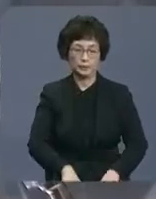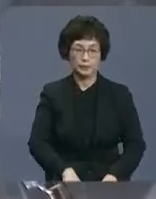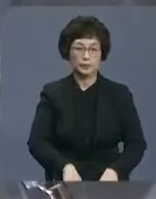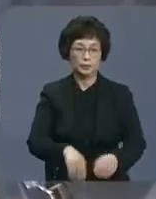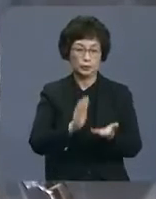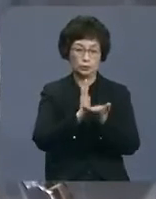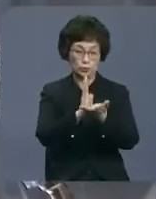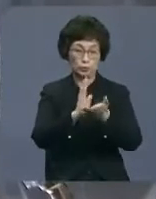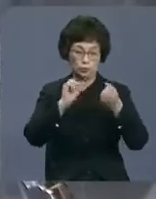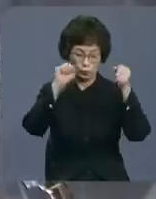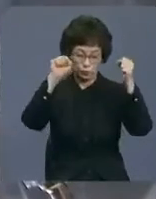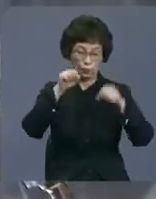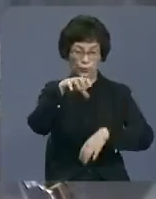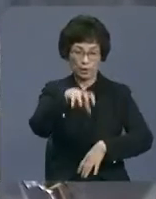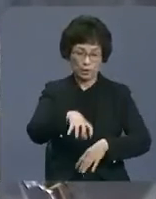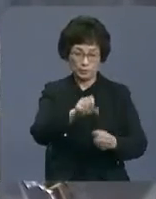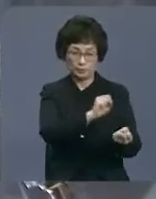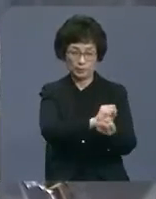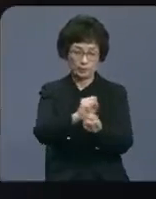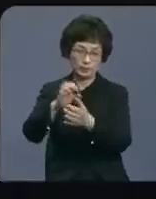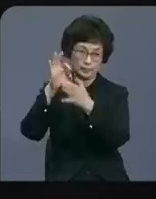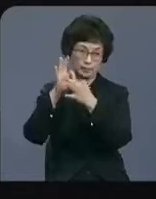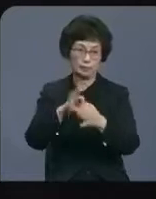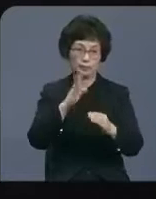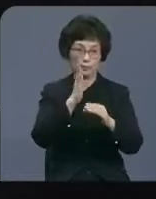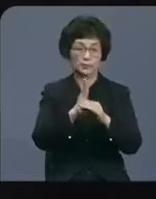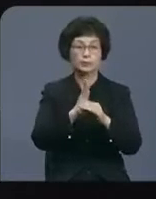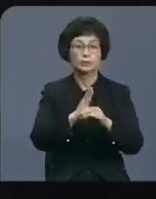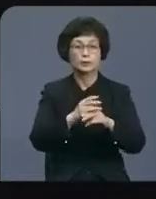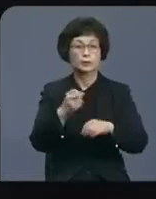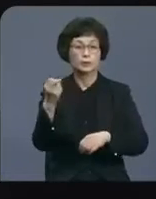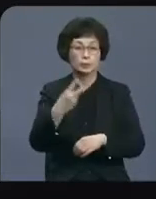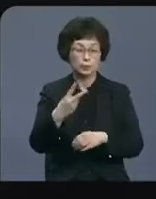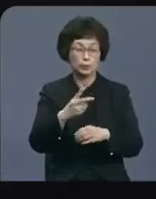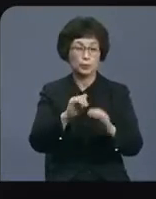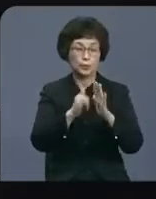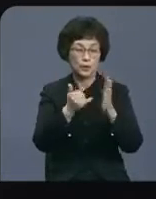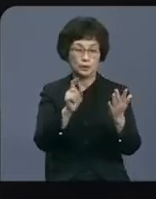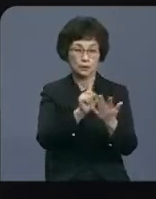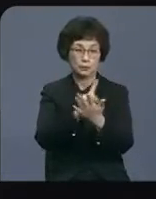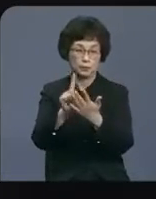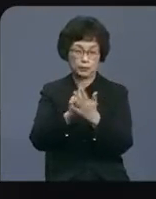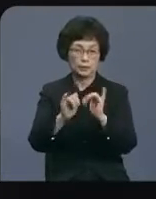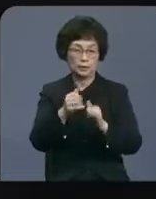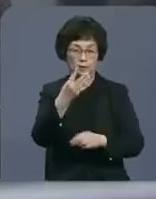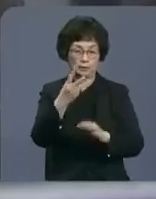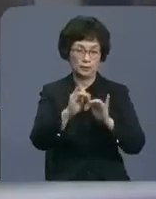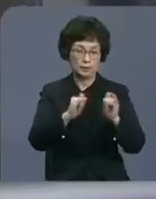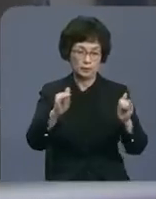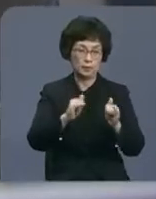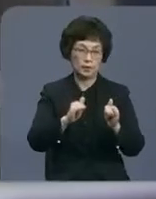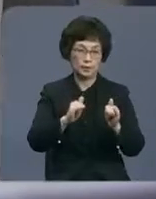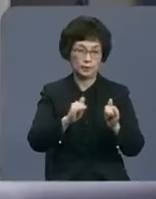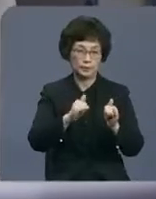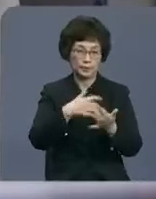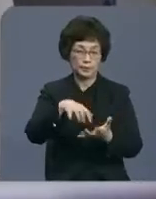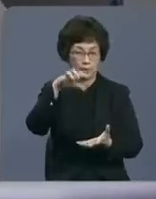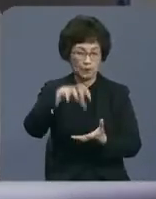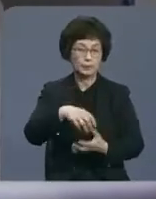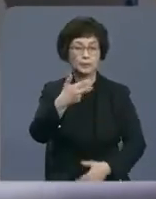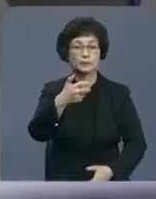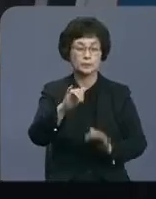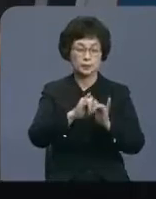수영구 실내운동 시사관련 확산 3도 거셉니다 또 다시 가족 접촉자 세 명이 감염돼 누적 확진 자가 이름 명으로